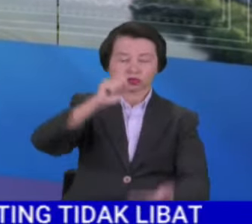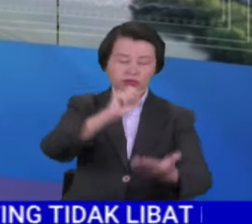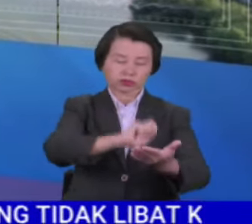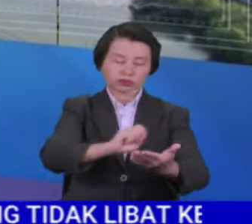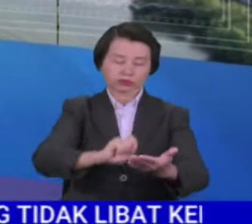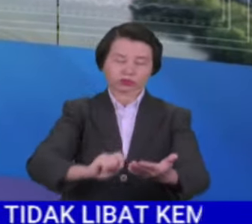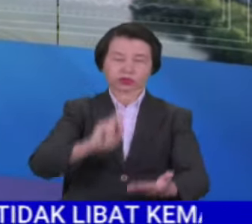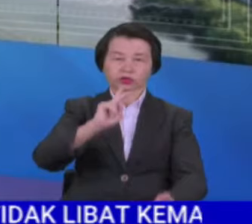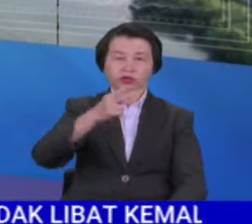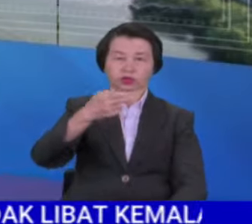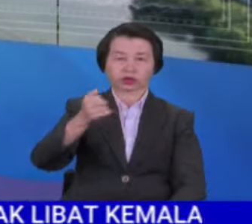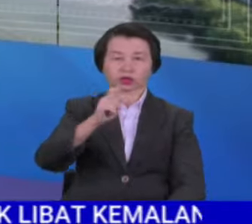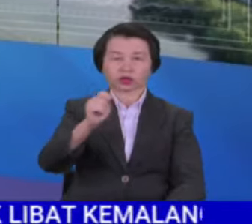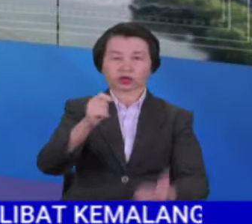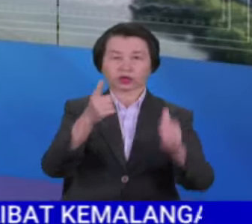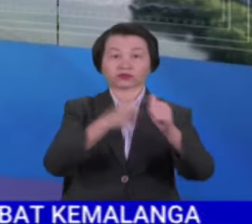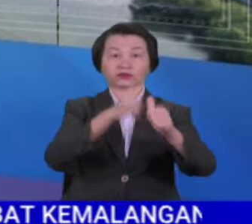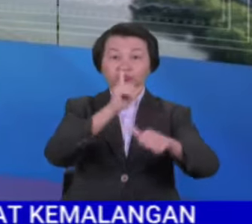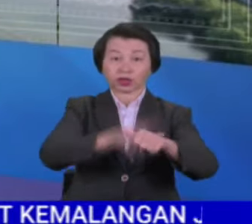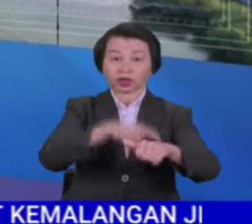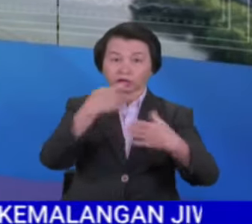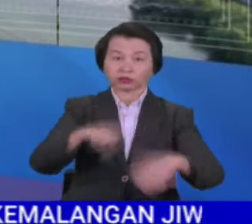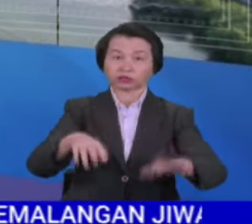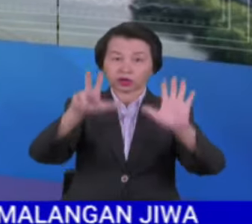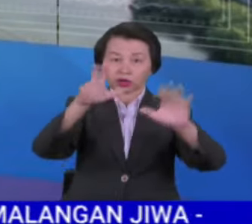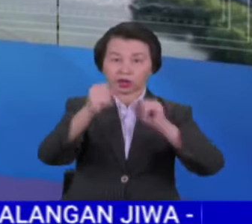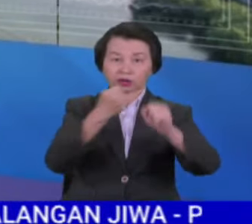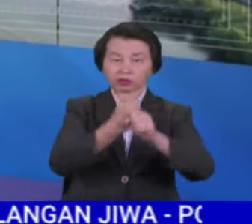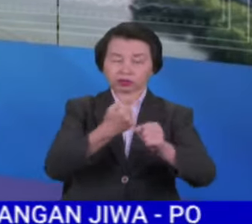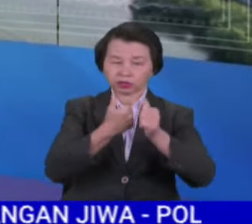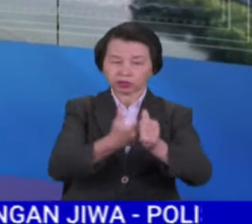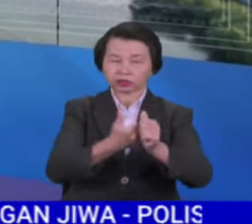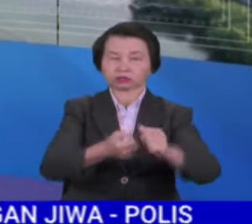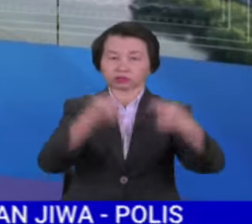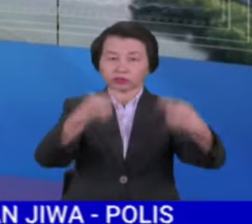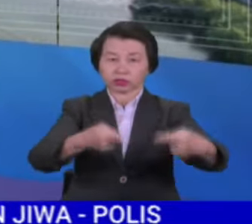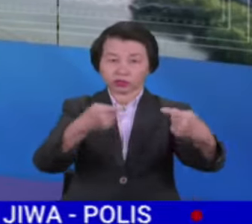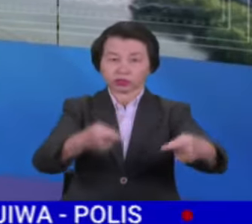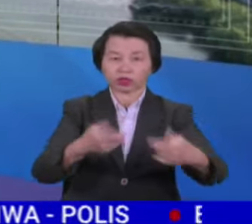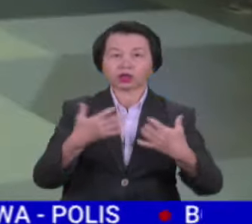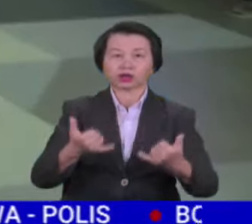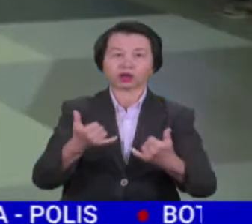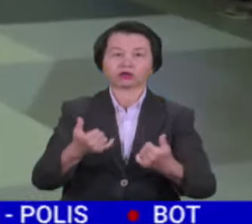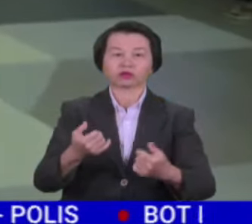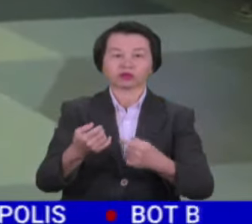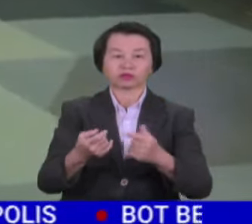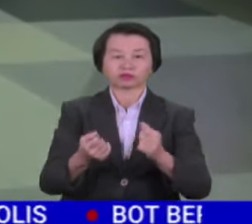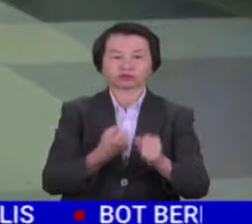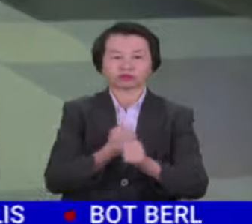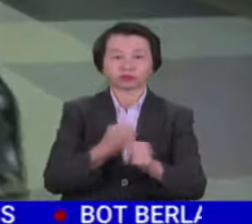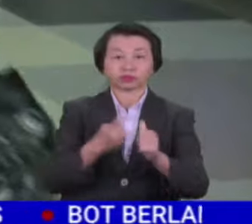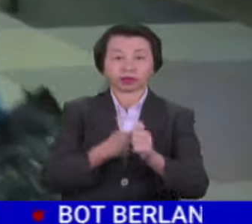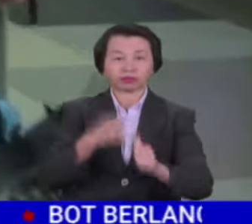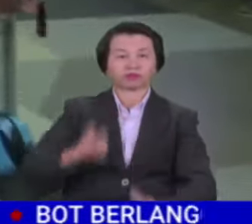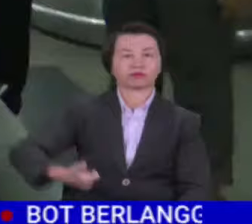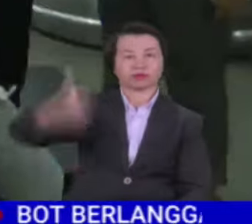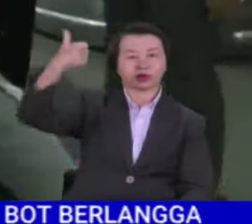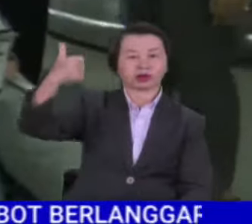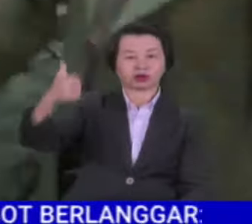kebangsaannya Bisma buat kali pertama setelah delapan tahun mengikuti pertandingan tersebut Hai